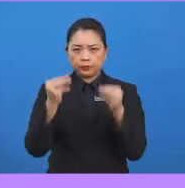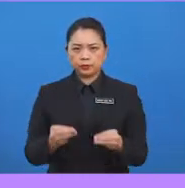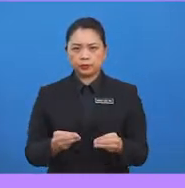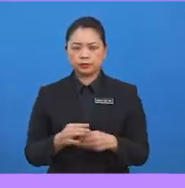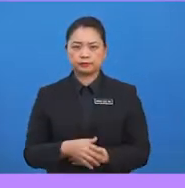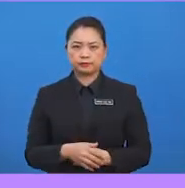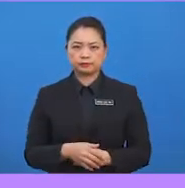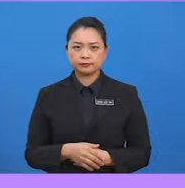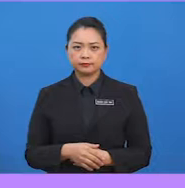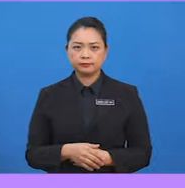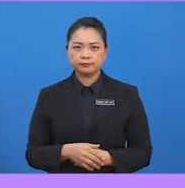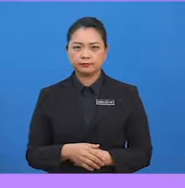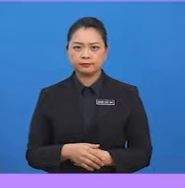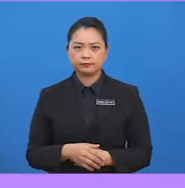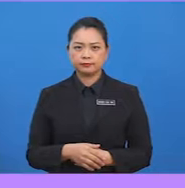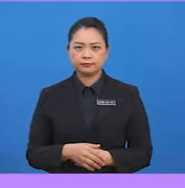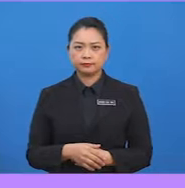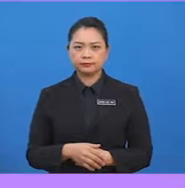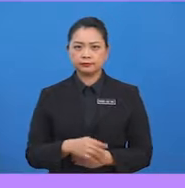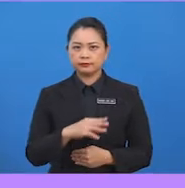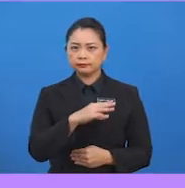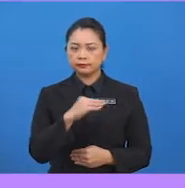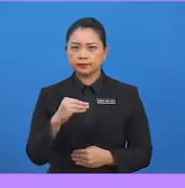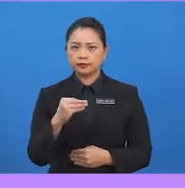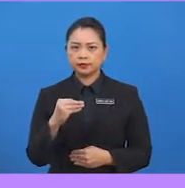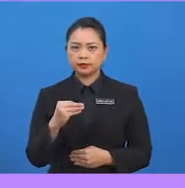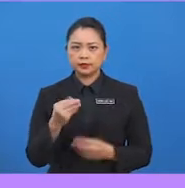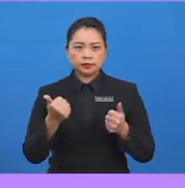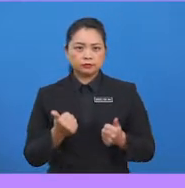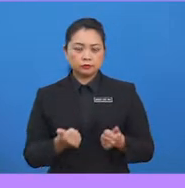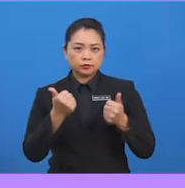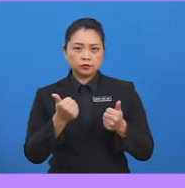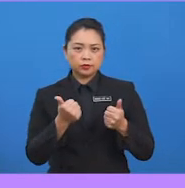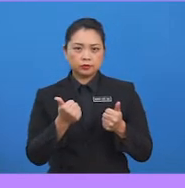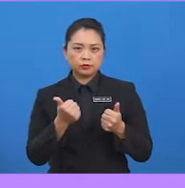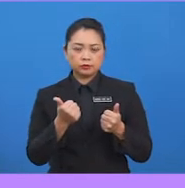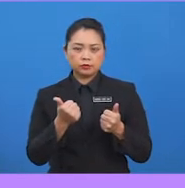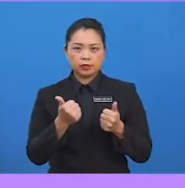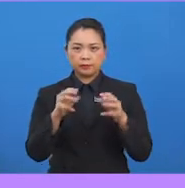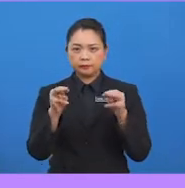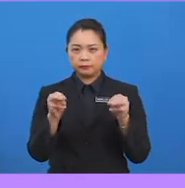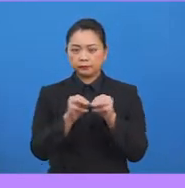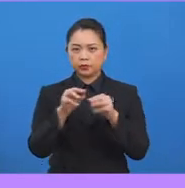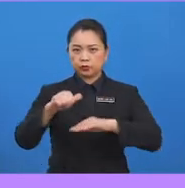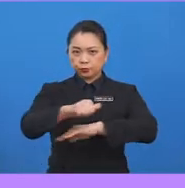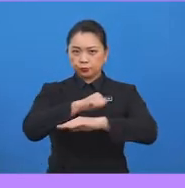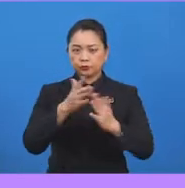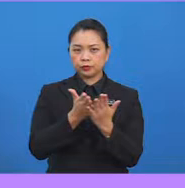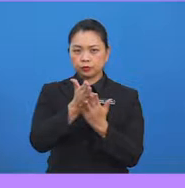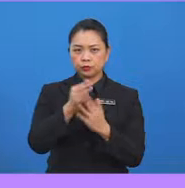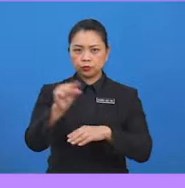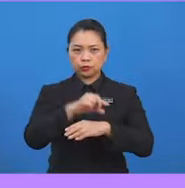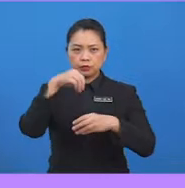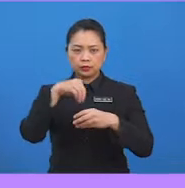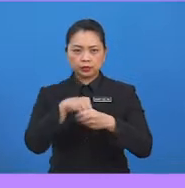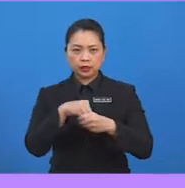tinggi. Manakala dalam bidang pengangkutan, superkonduktor elektromagnet digunakan dalam